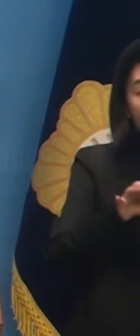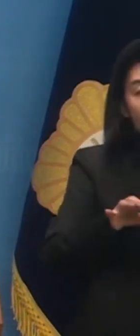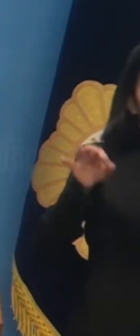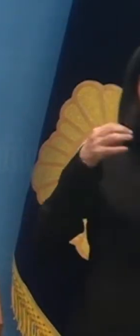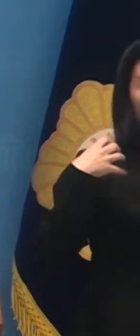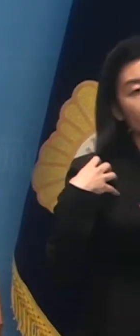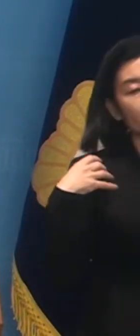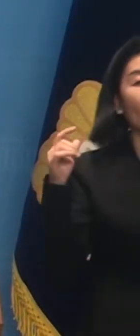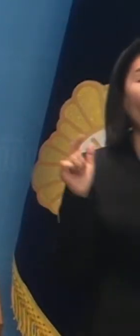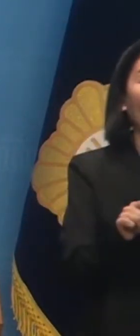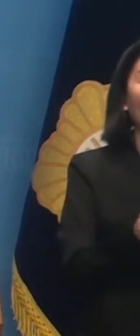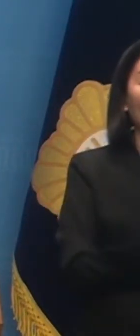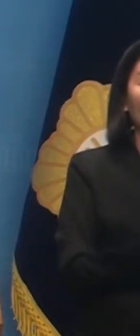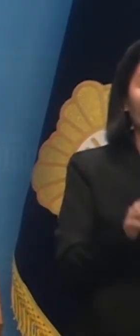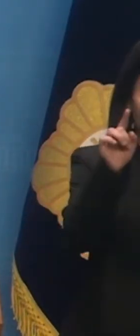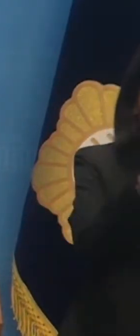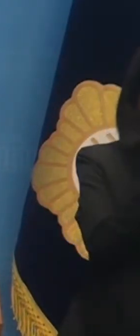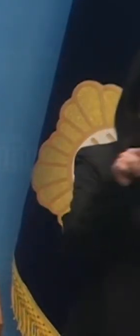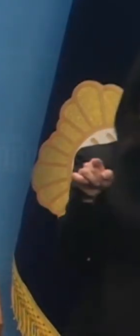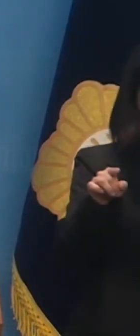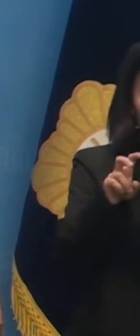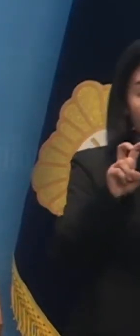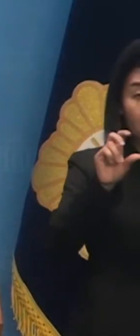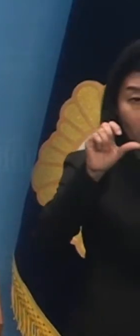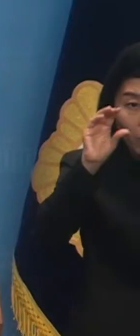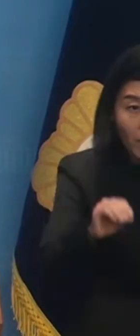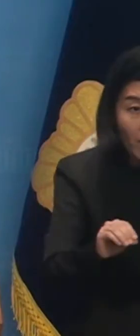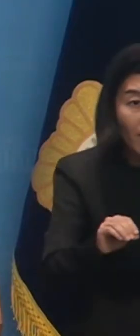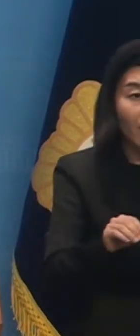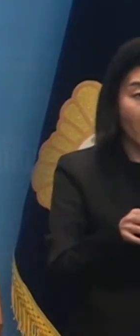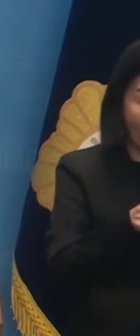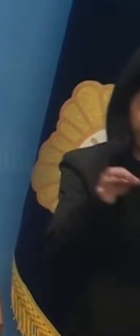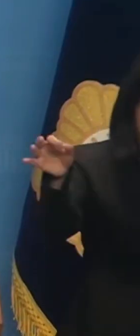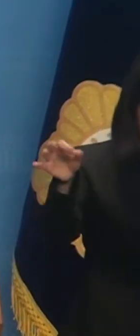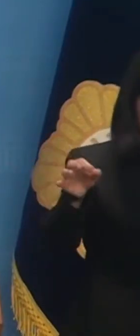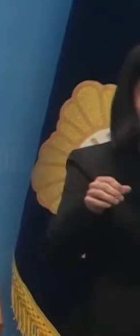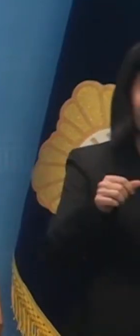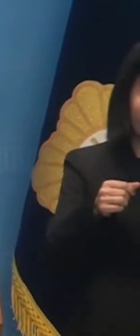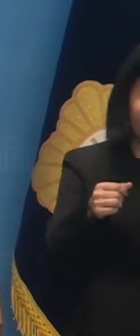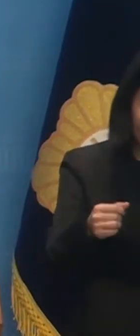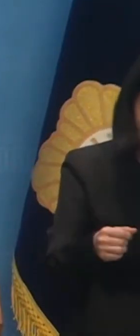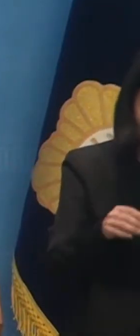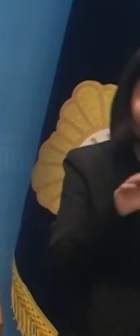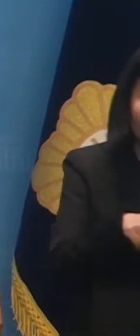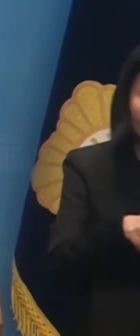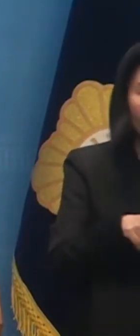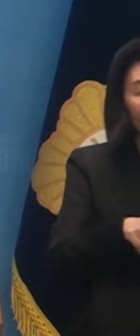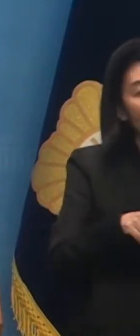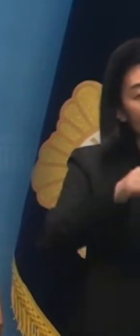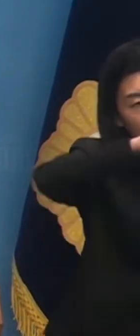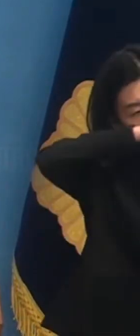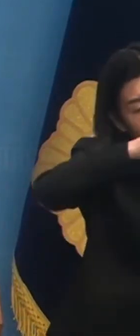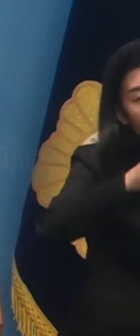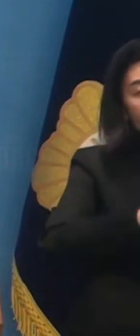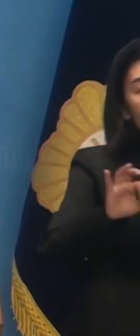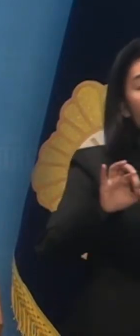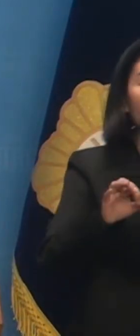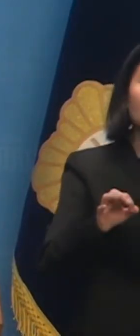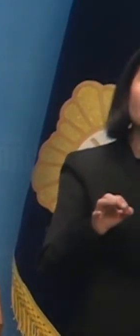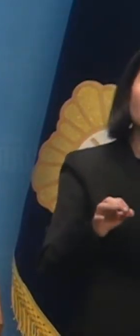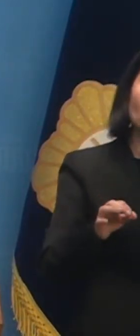전국민 1인당 25만 원의 민생회복지원금을 2회 지급 시 약 26조 원 정도가 소요될 것으로